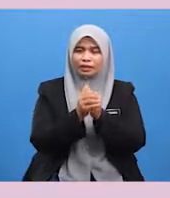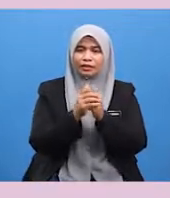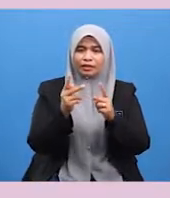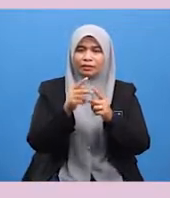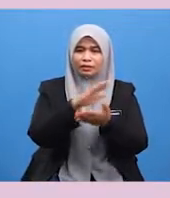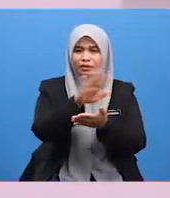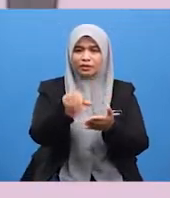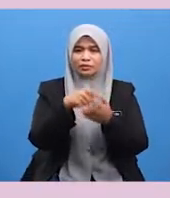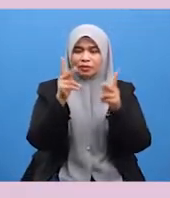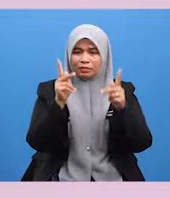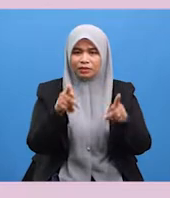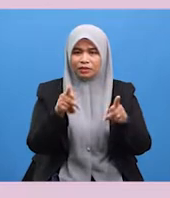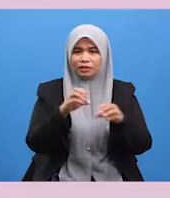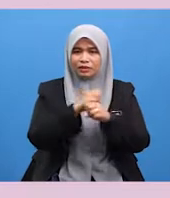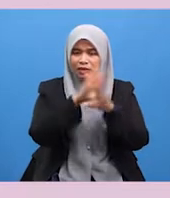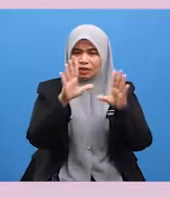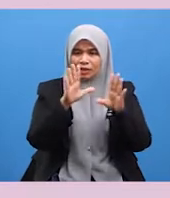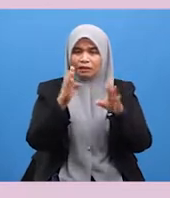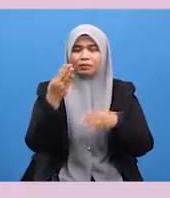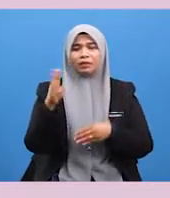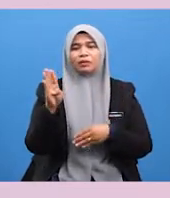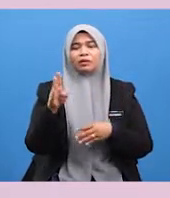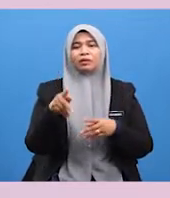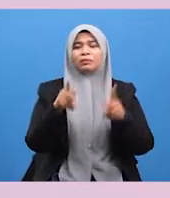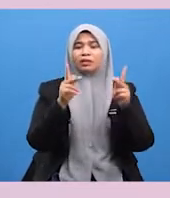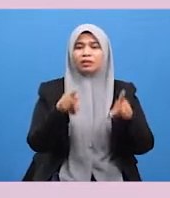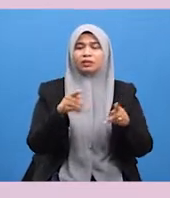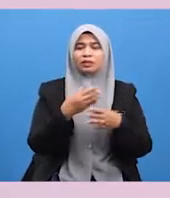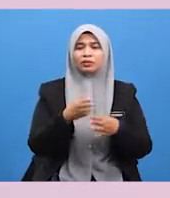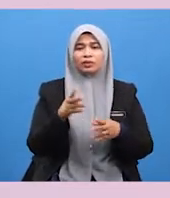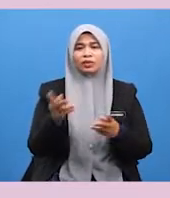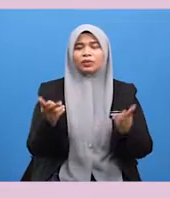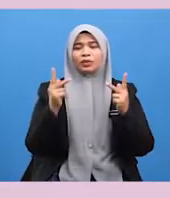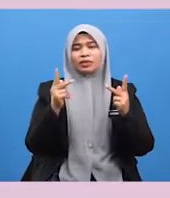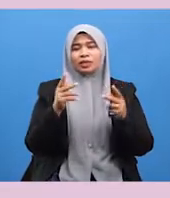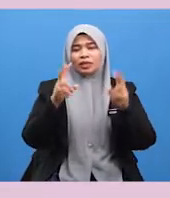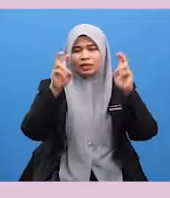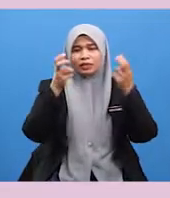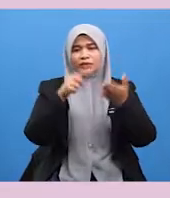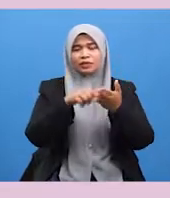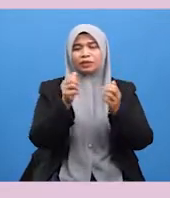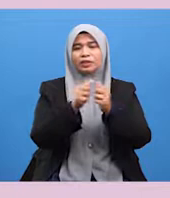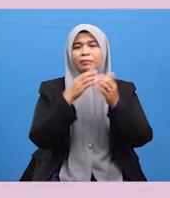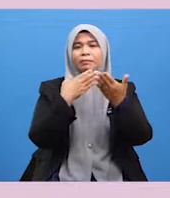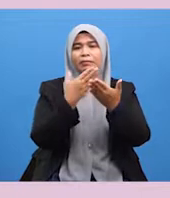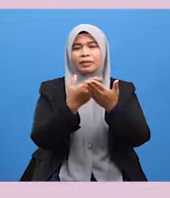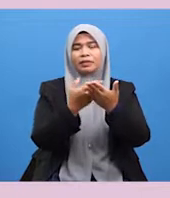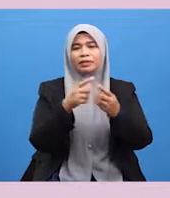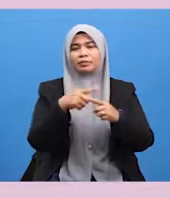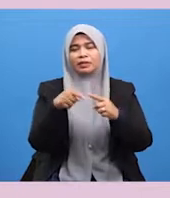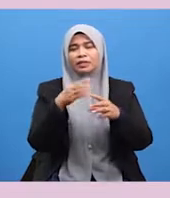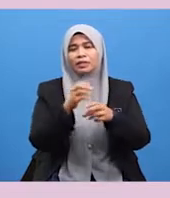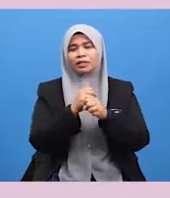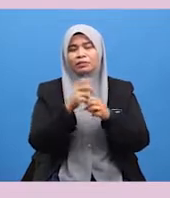Tahniah para pelajar. Jelaslah bahawa para pelajar sudah menguasai tajuk ini dengan baik sekali